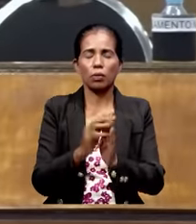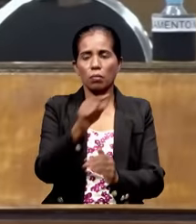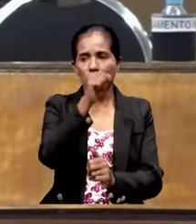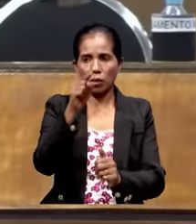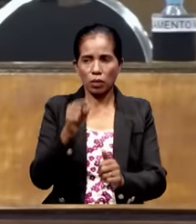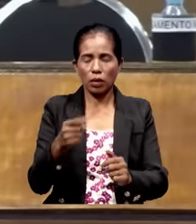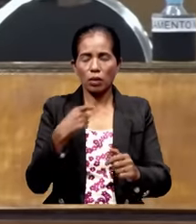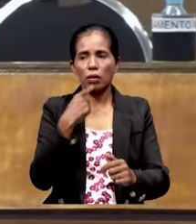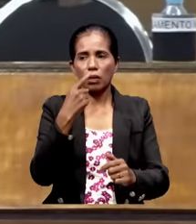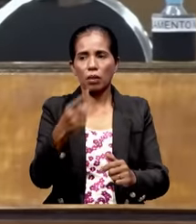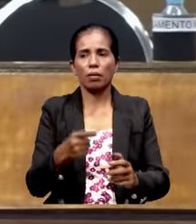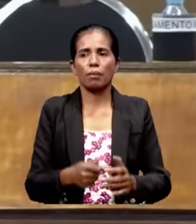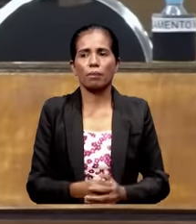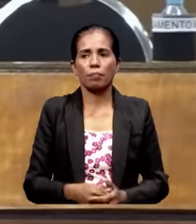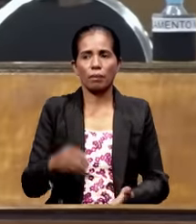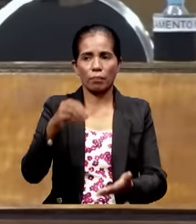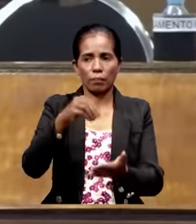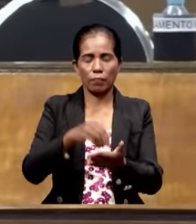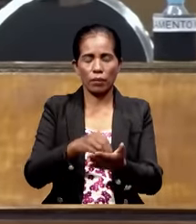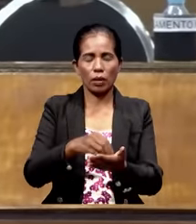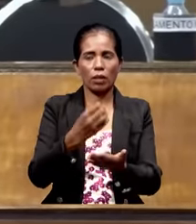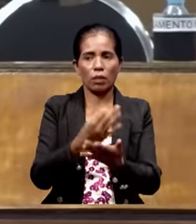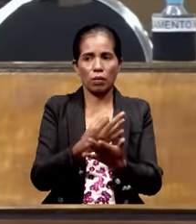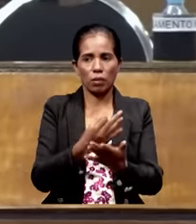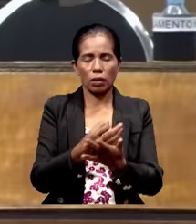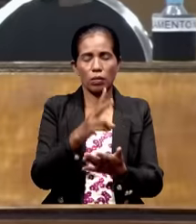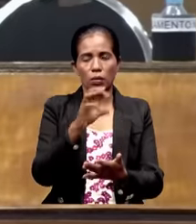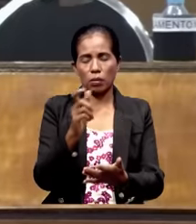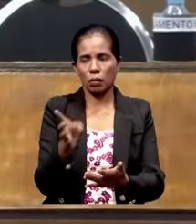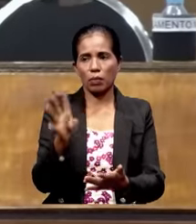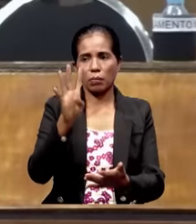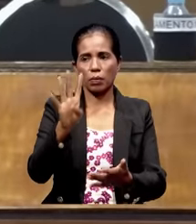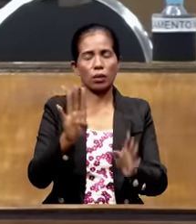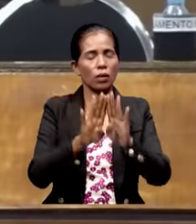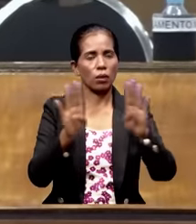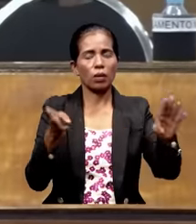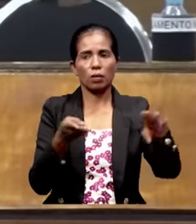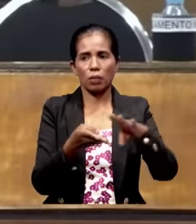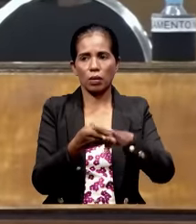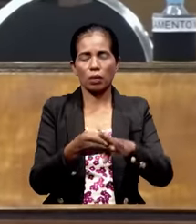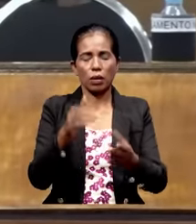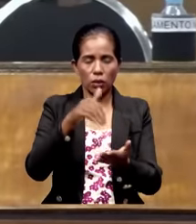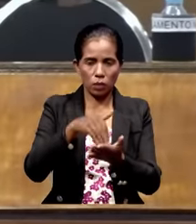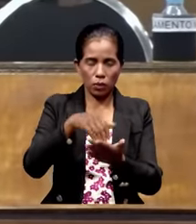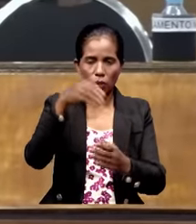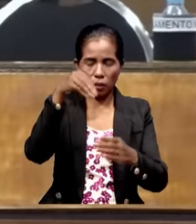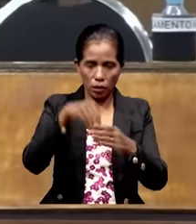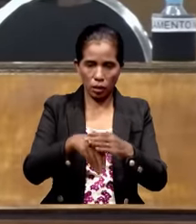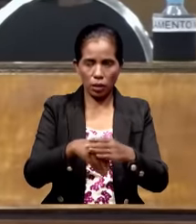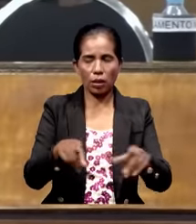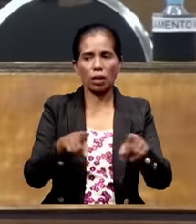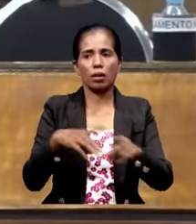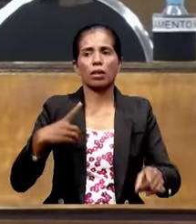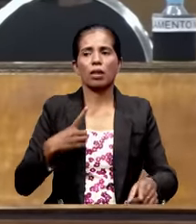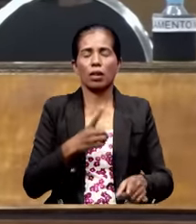atu laiba dehan. Be agora tau ordi or prevê orçamento rumo para 2024 lo que banco lá ne tem que estudo clean hanesa noin, senhor